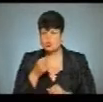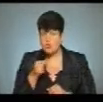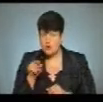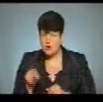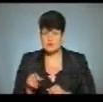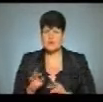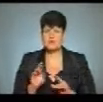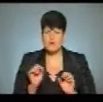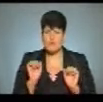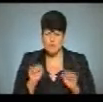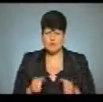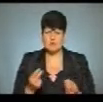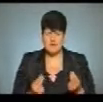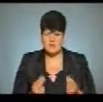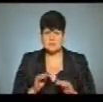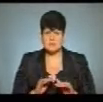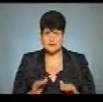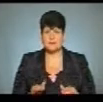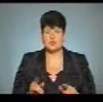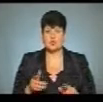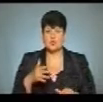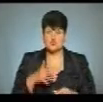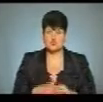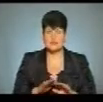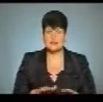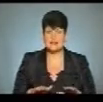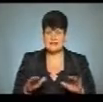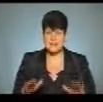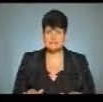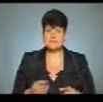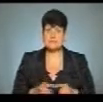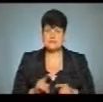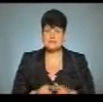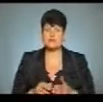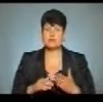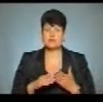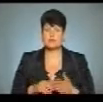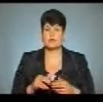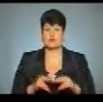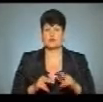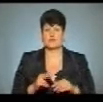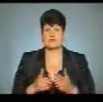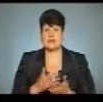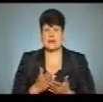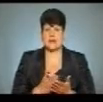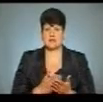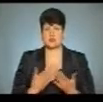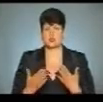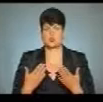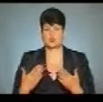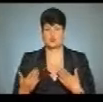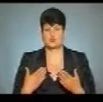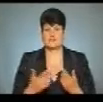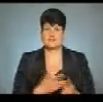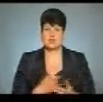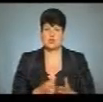можна грати з дітьми і через це розуміти дітей. І це допомагає будувати дуже якісні такі стосунки від серця